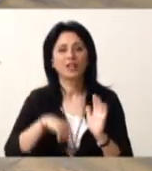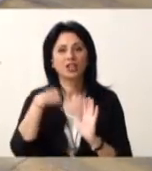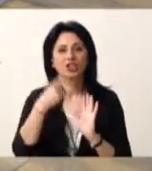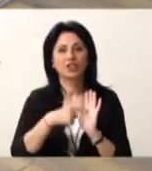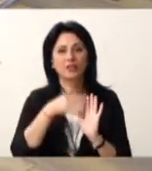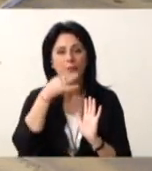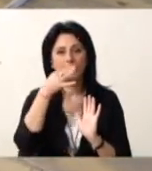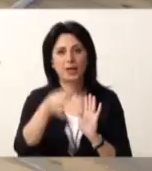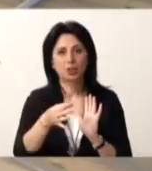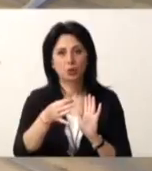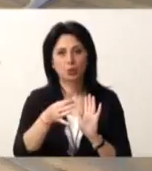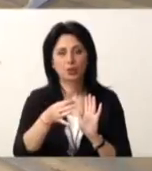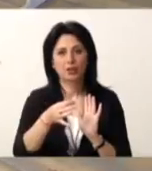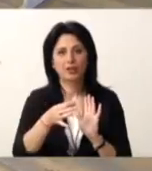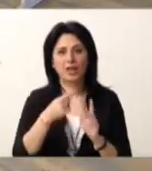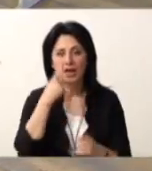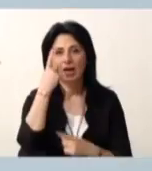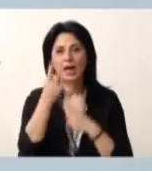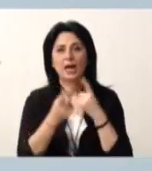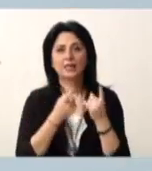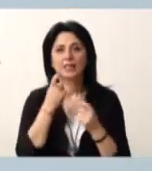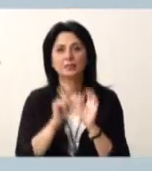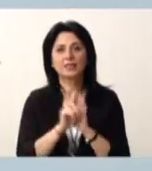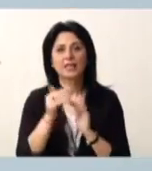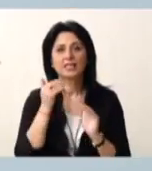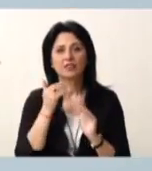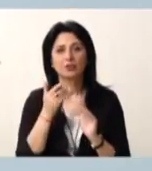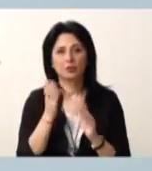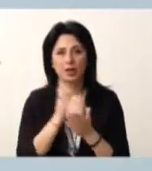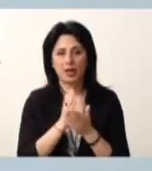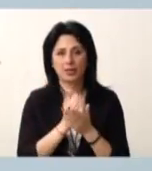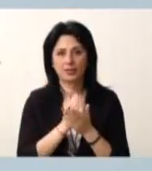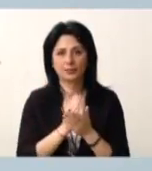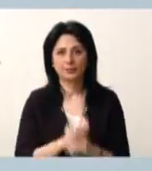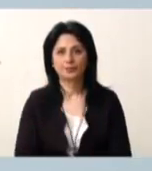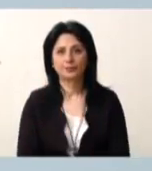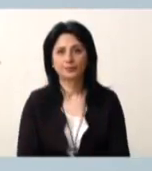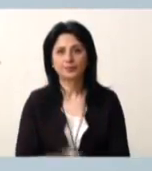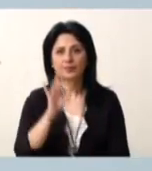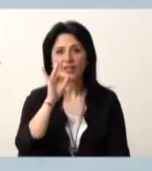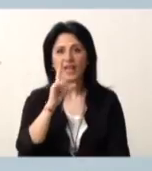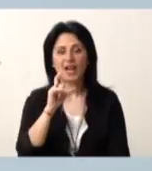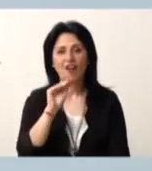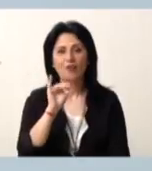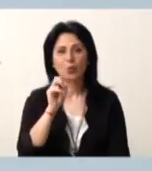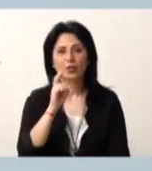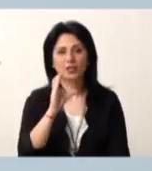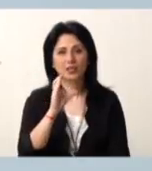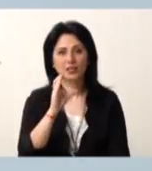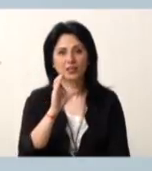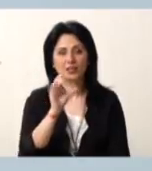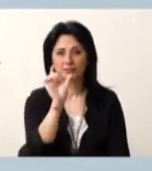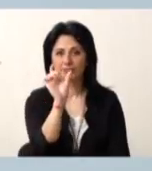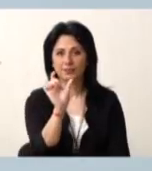პასუხი, რომელიც გადაცემის დაწყებამდე შემოვიდა ჩვენთან. რეფლუქსზე როდესაც საუბრობთ, აქ